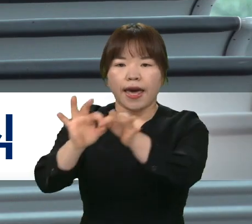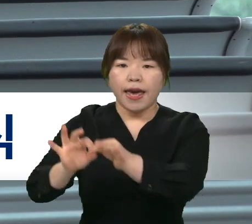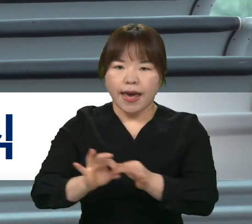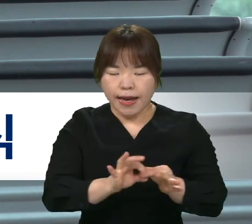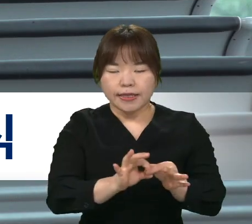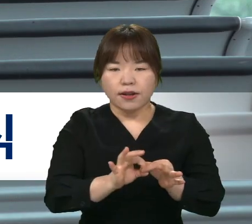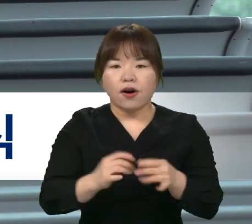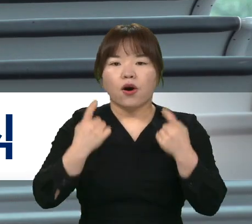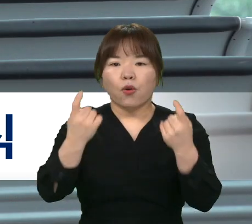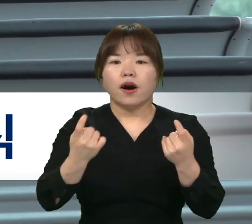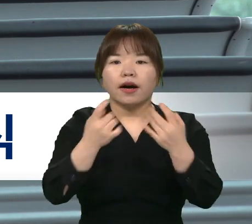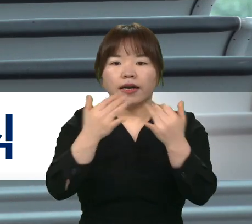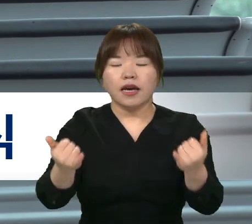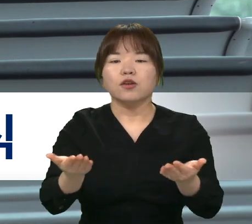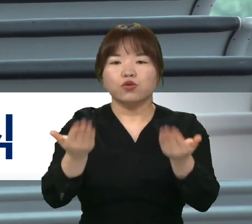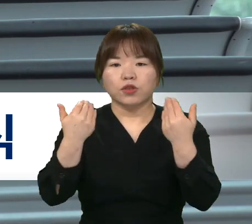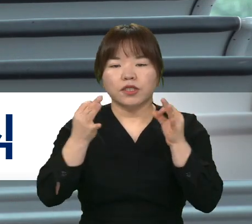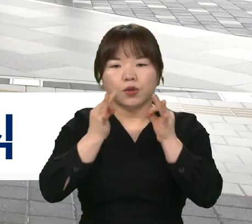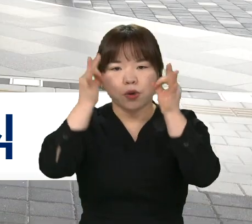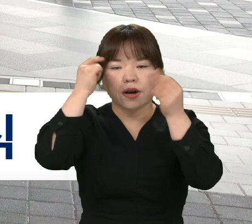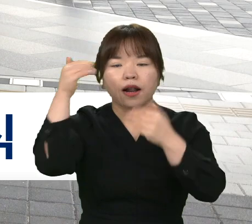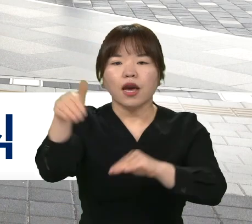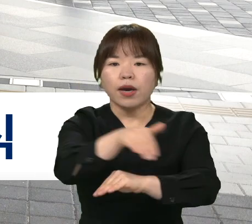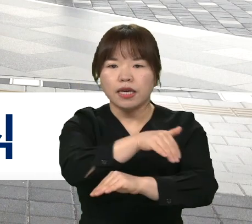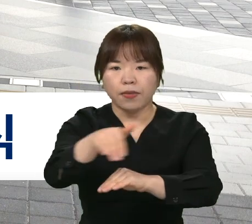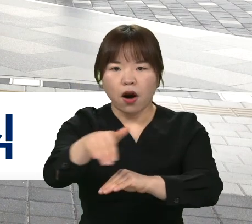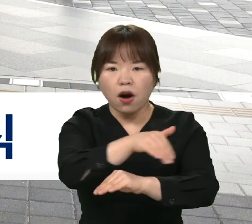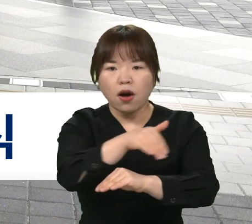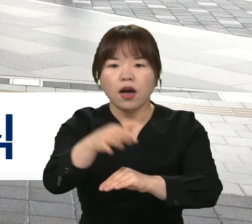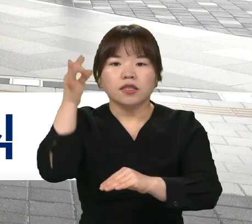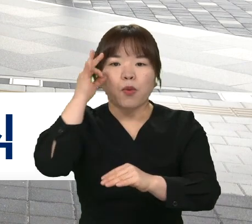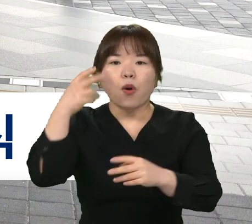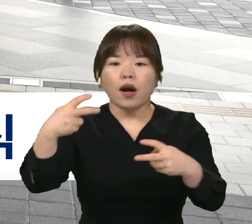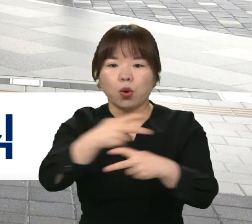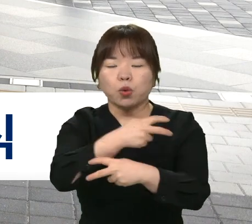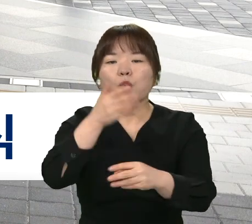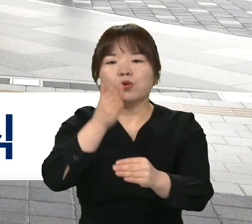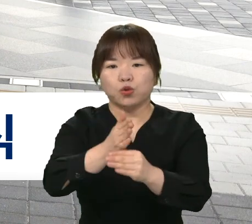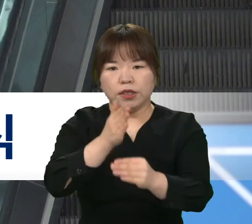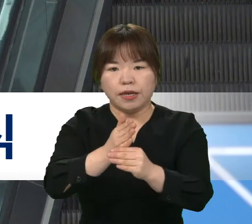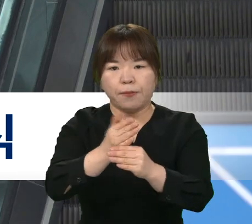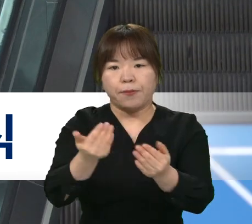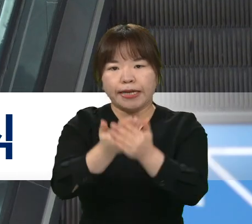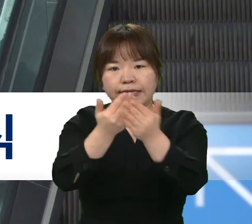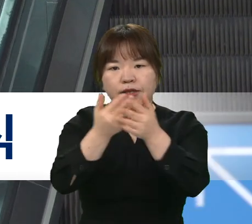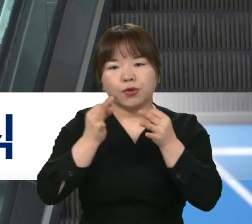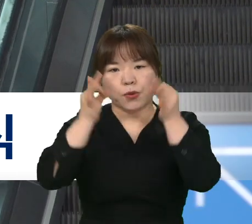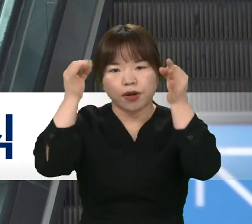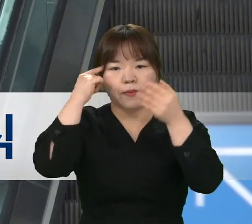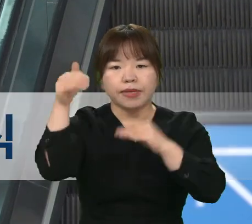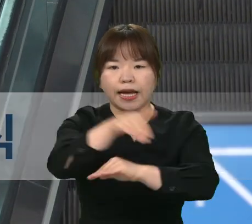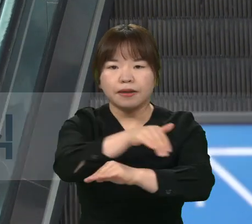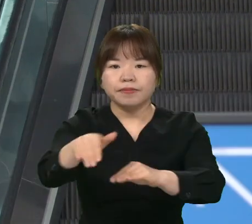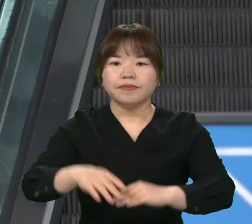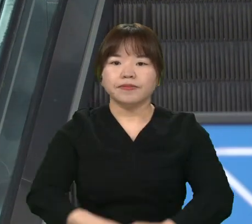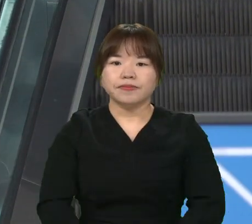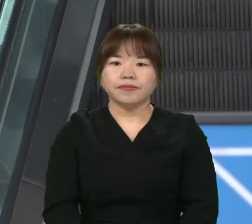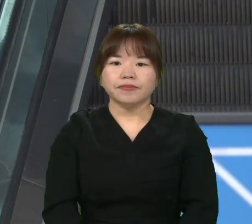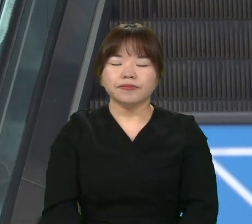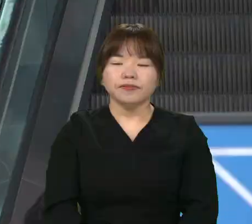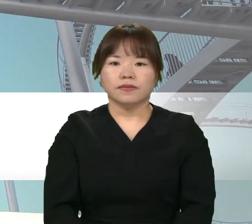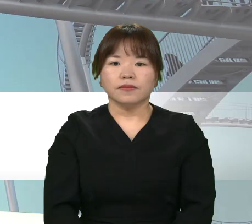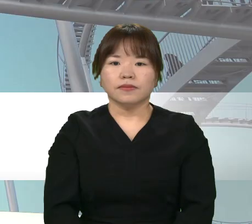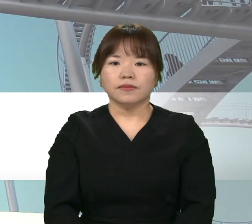관광자원을 활용해 관광객 유치에 전력을 다할 방침이며 포항에 환동해 교통 중심지로 도약하도록 노력합니다